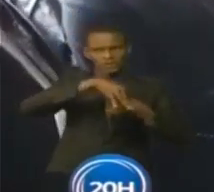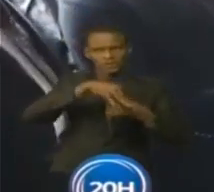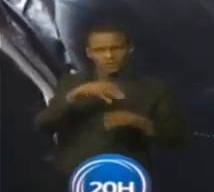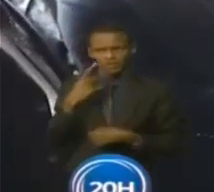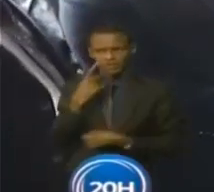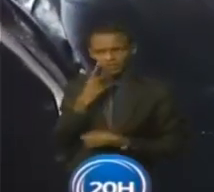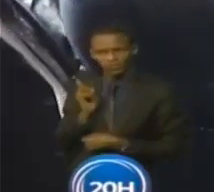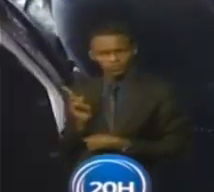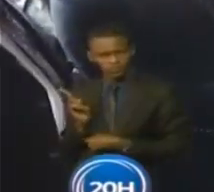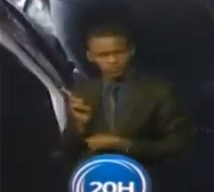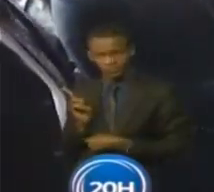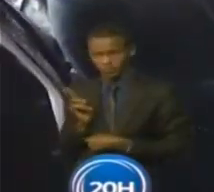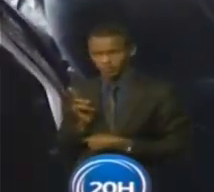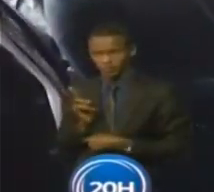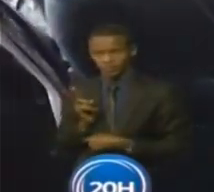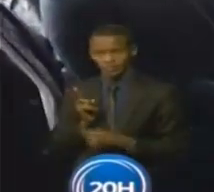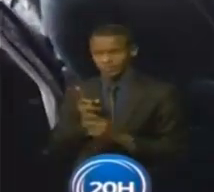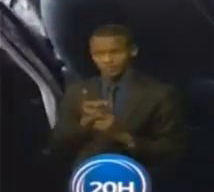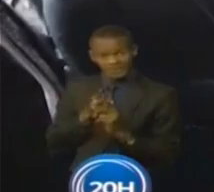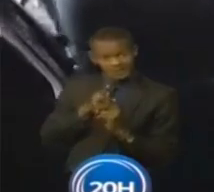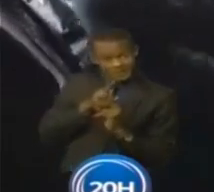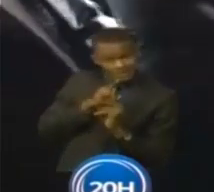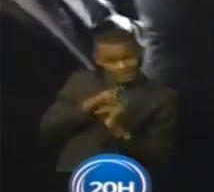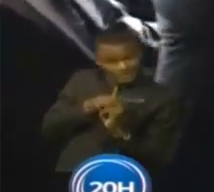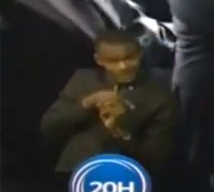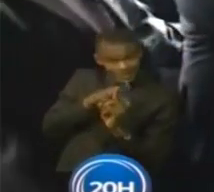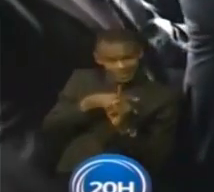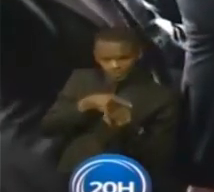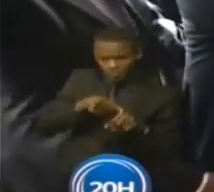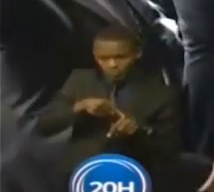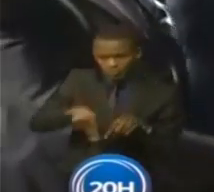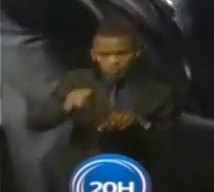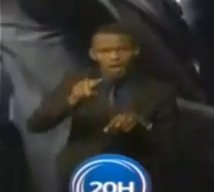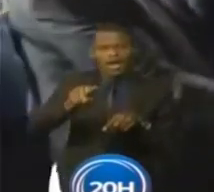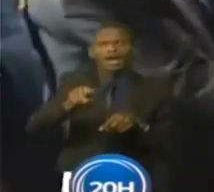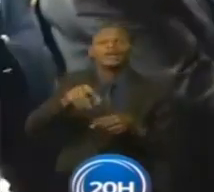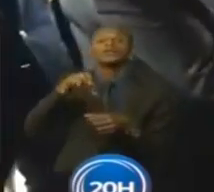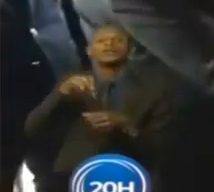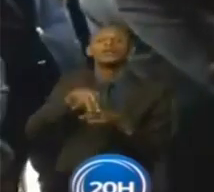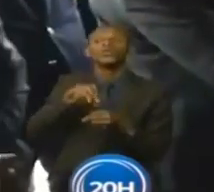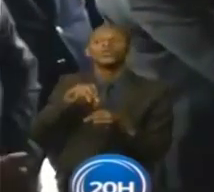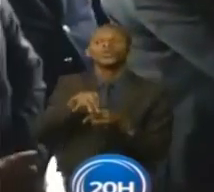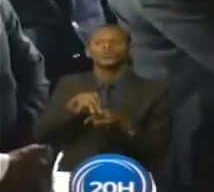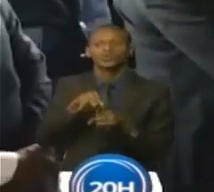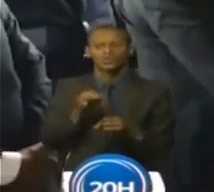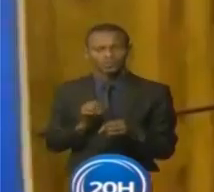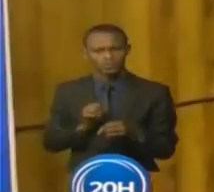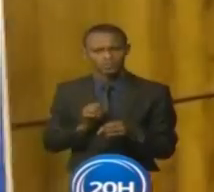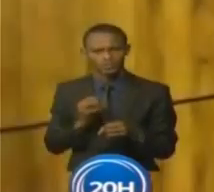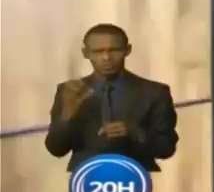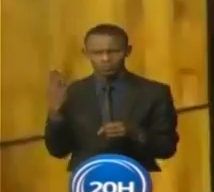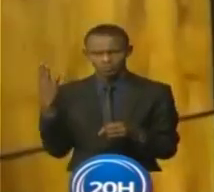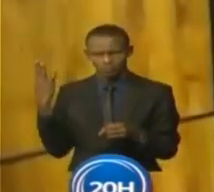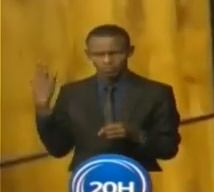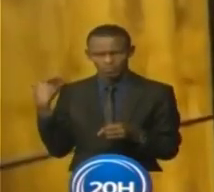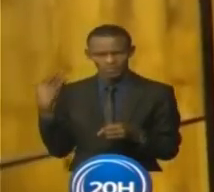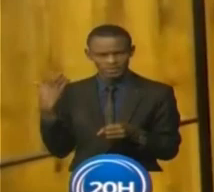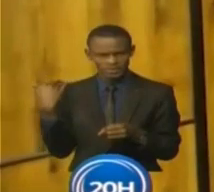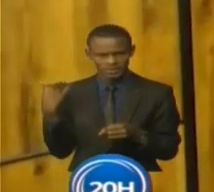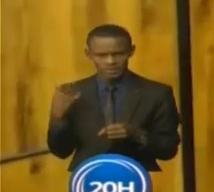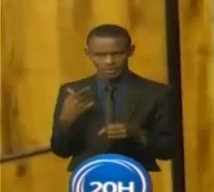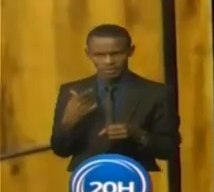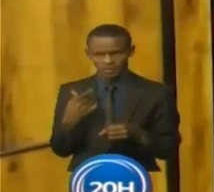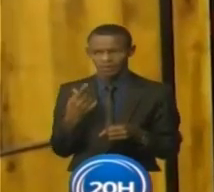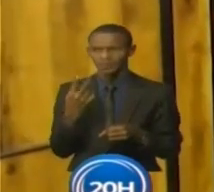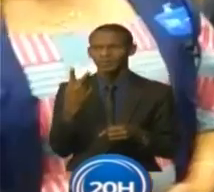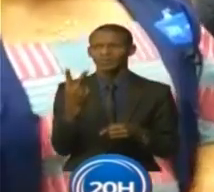mois de la tenue des élections générales. À ces jours, 10 candidatures sont déjà enregistrées, ce qui confère l'inclusivité de ce